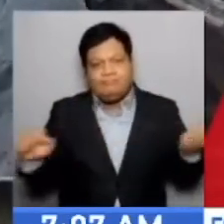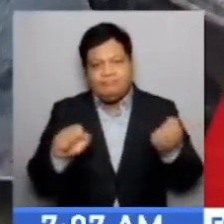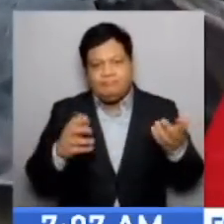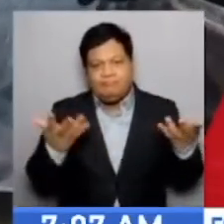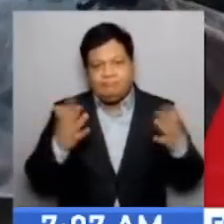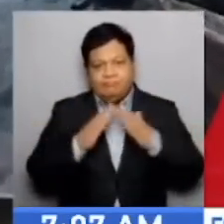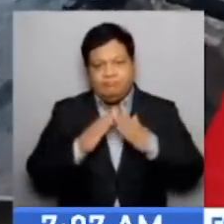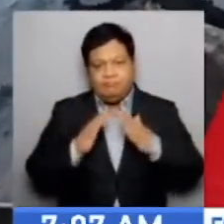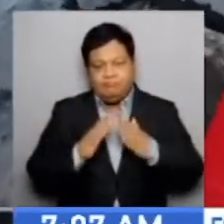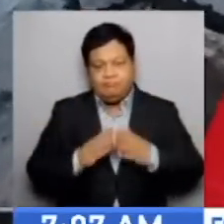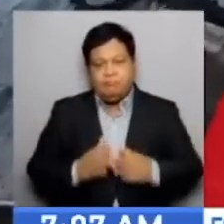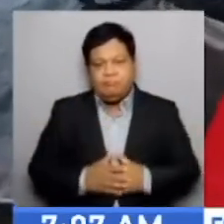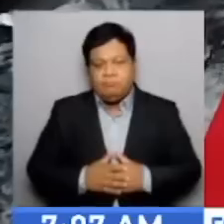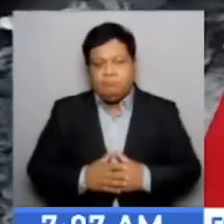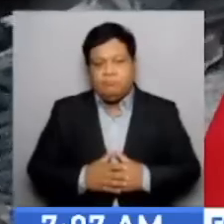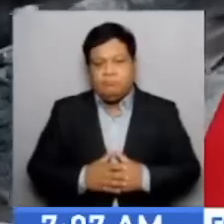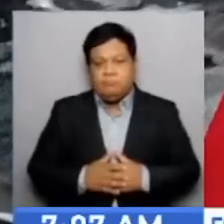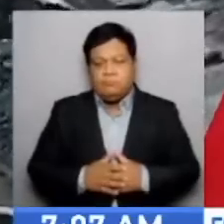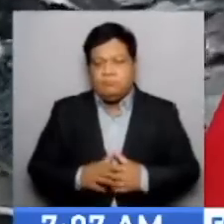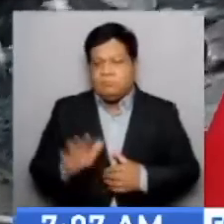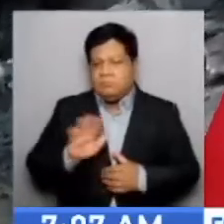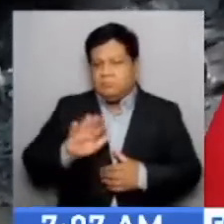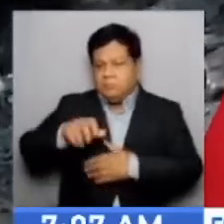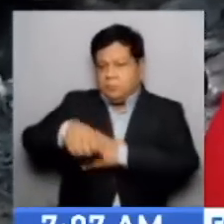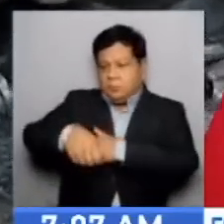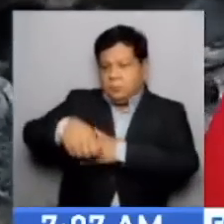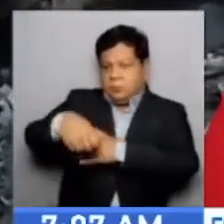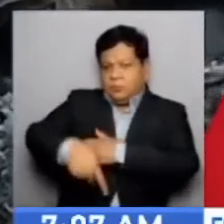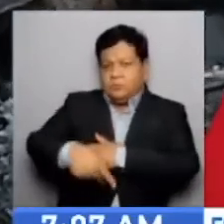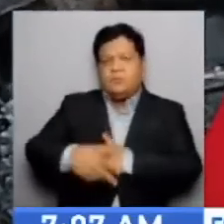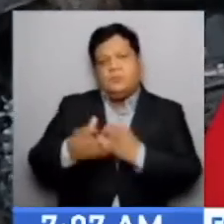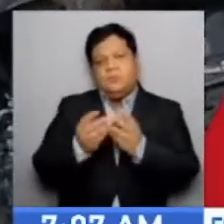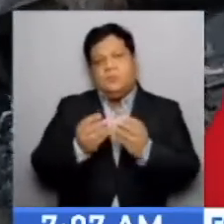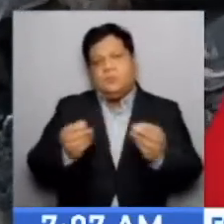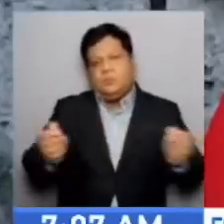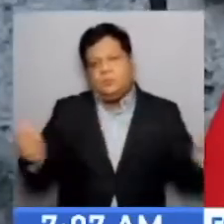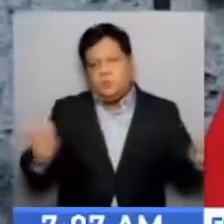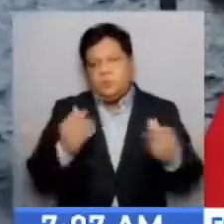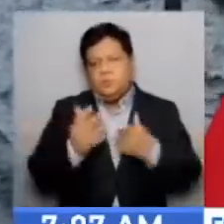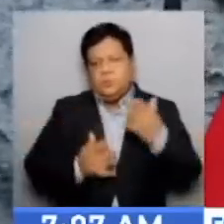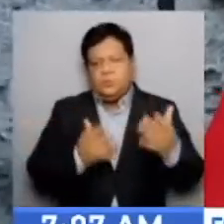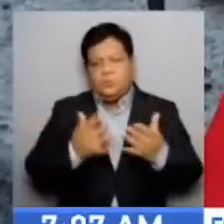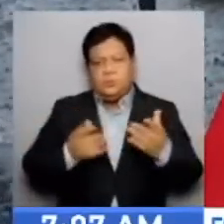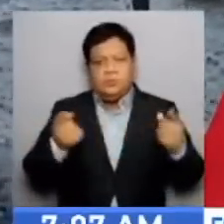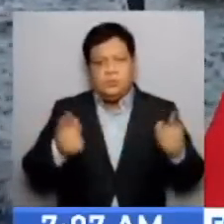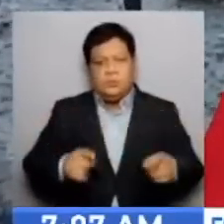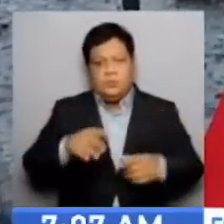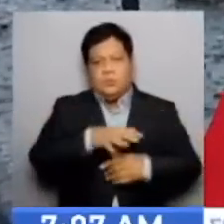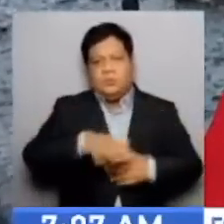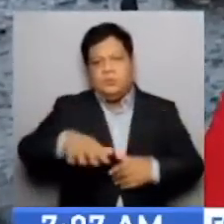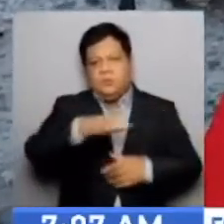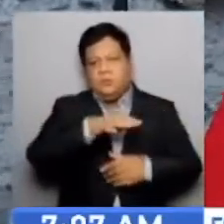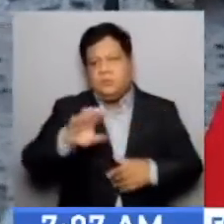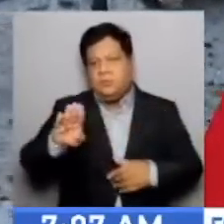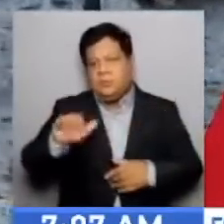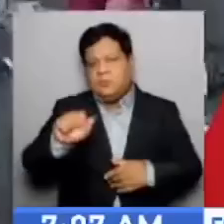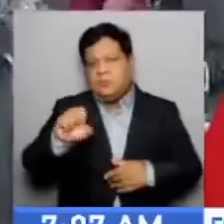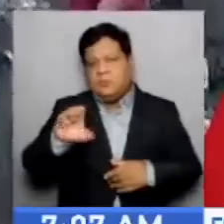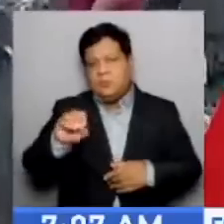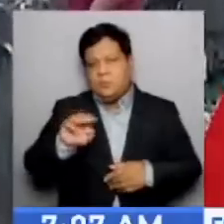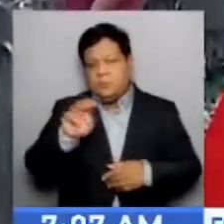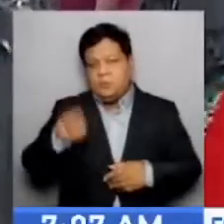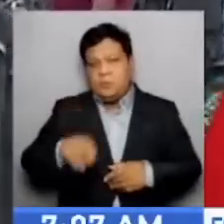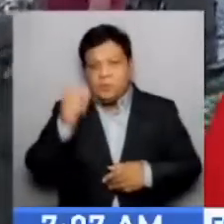Pasado ating gabi nang maapula ang sunog na sumiklab sa Block 17 Old Site Baseco sa Maynila. Pero nagsisimula pa lang ang bangungot ng mga